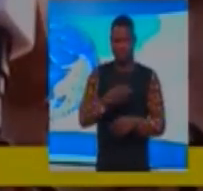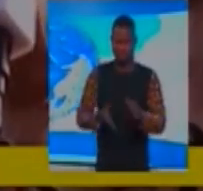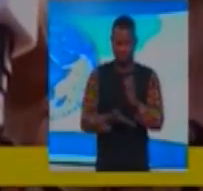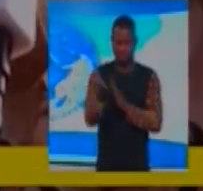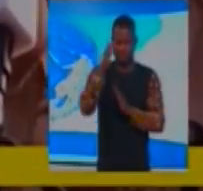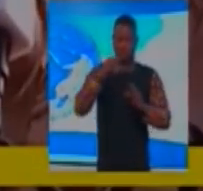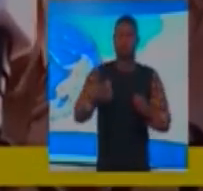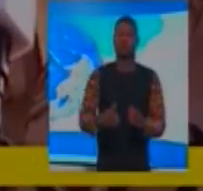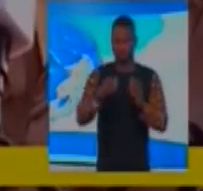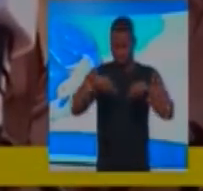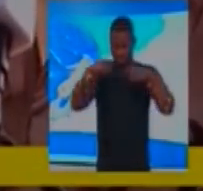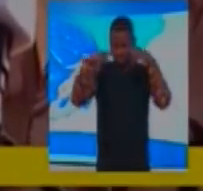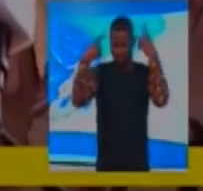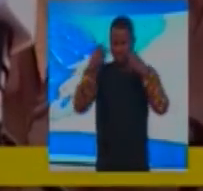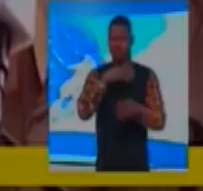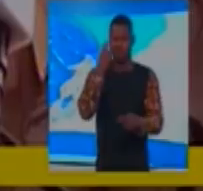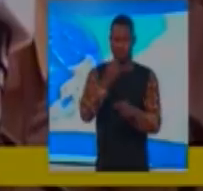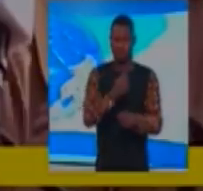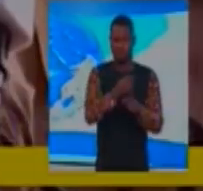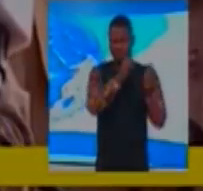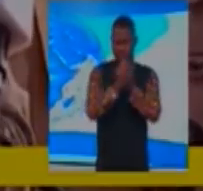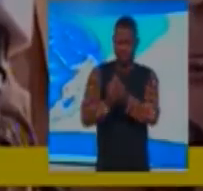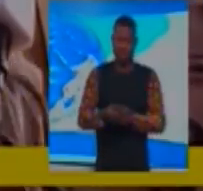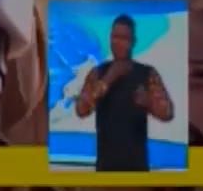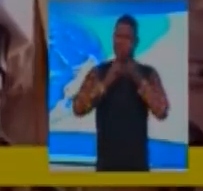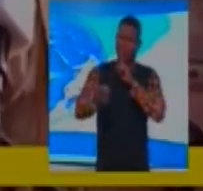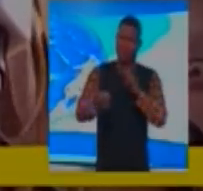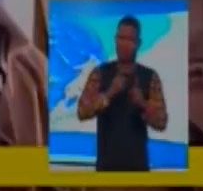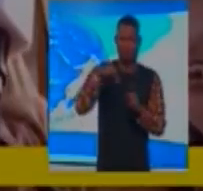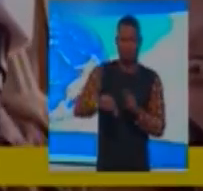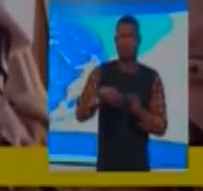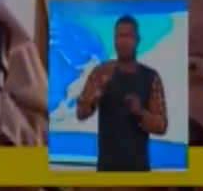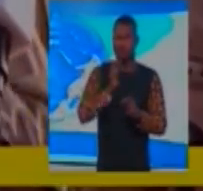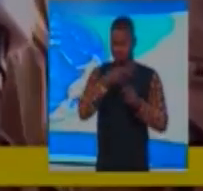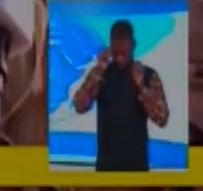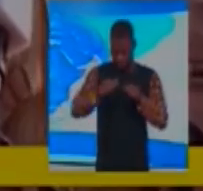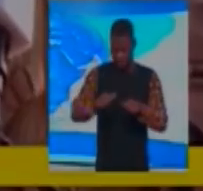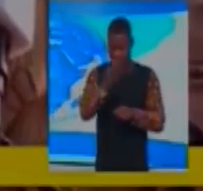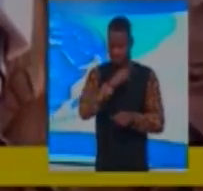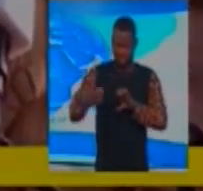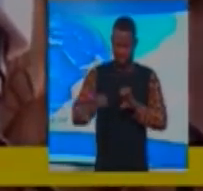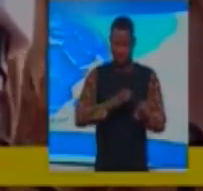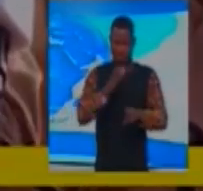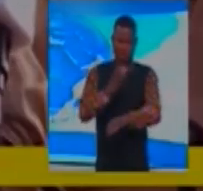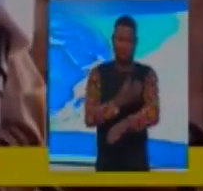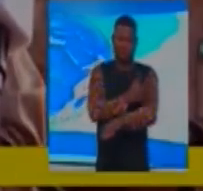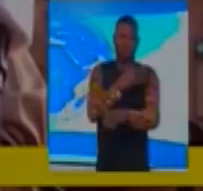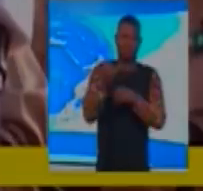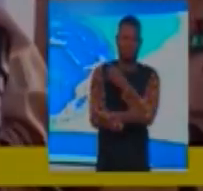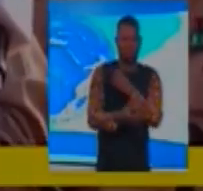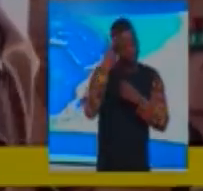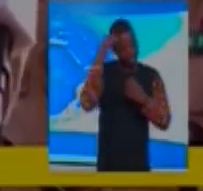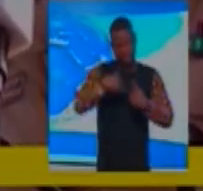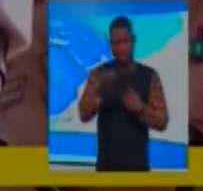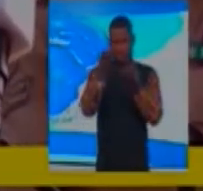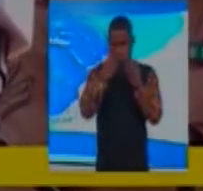aller de l'avant et joindre nos efforts et nous parler afin que nous soyons capables de faire avancer ce pays parce qu'il a les ressources